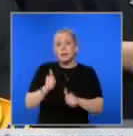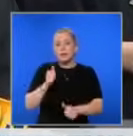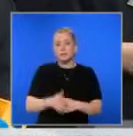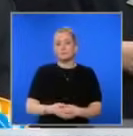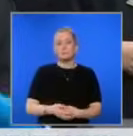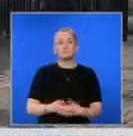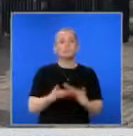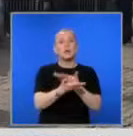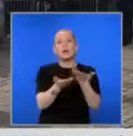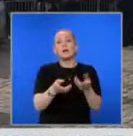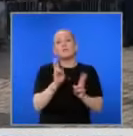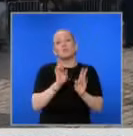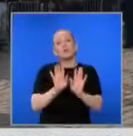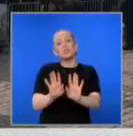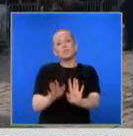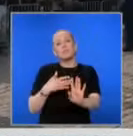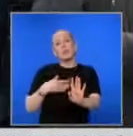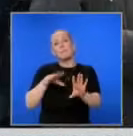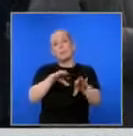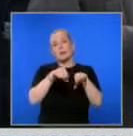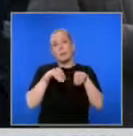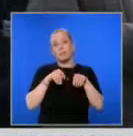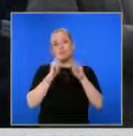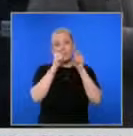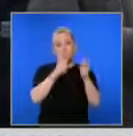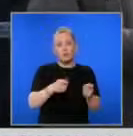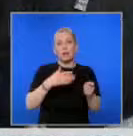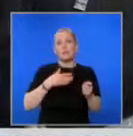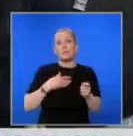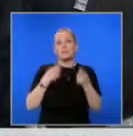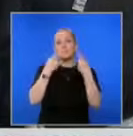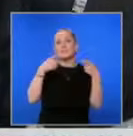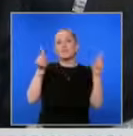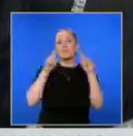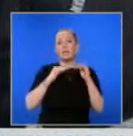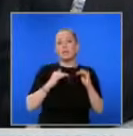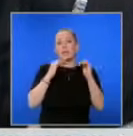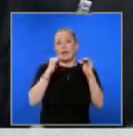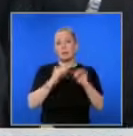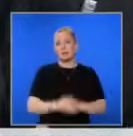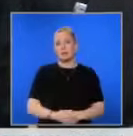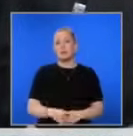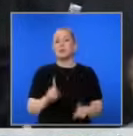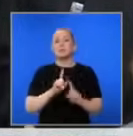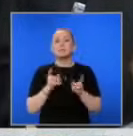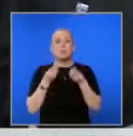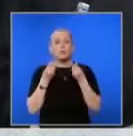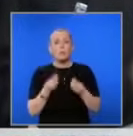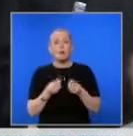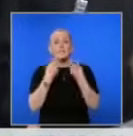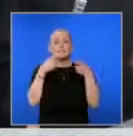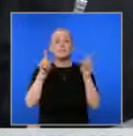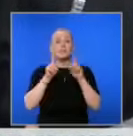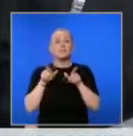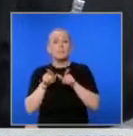Светия синод, ние сме съгласни. Ние сме свещеници, ние почитаме нашата свещена иерархия. Не е канонично свещеници и миряни да